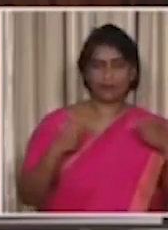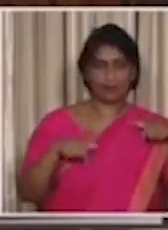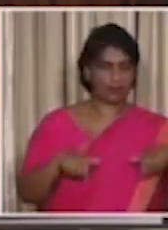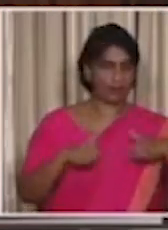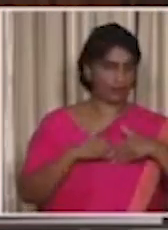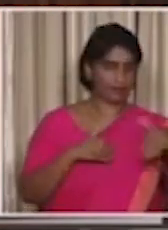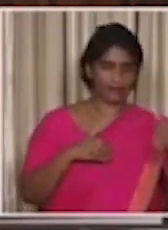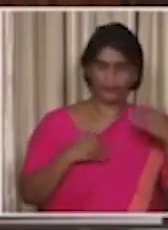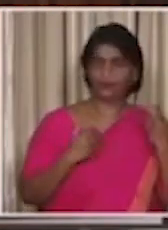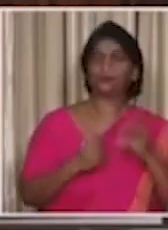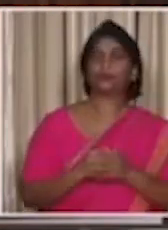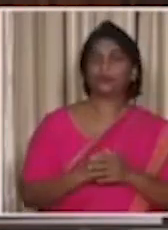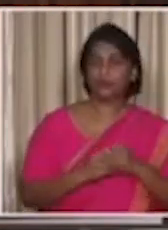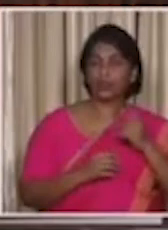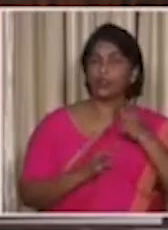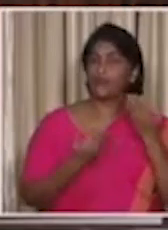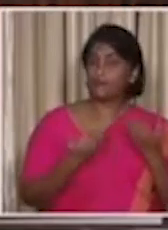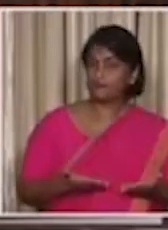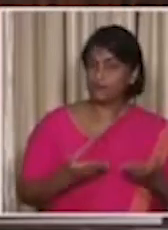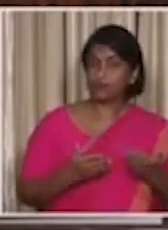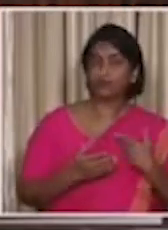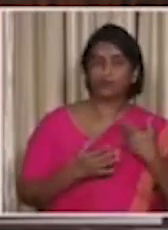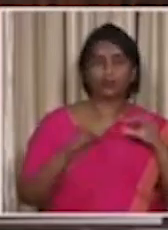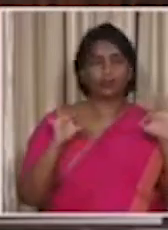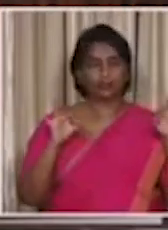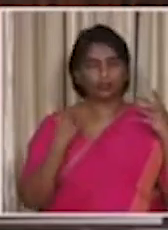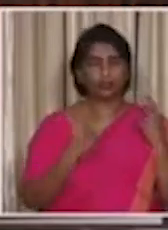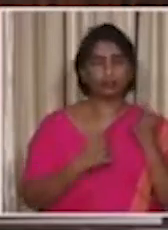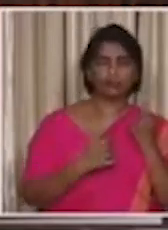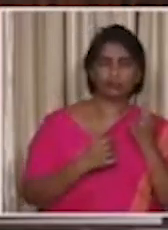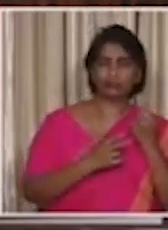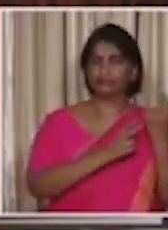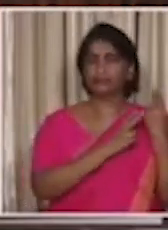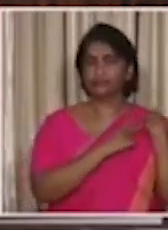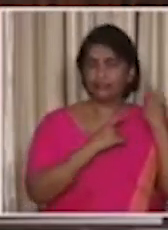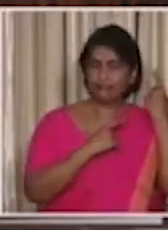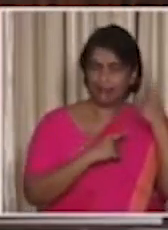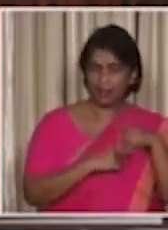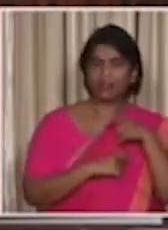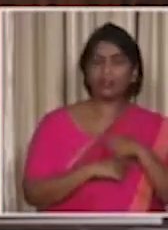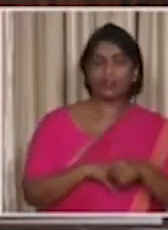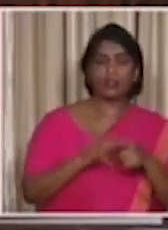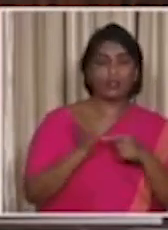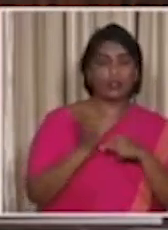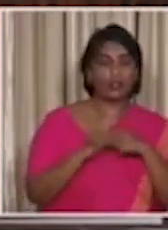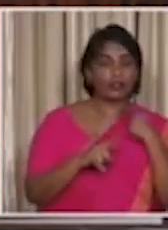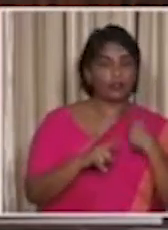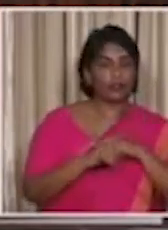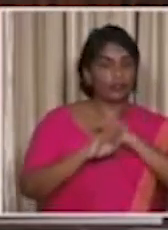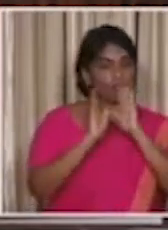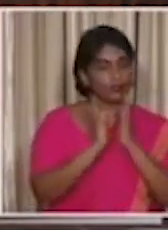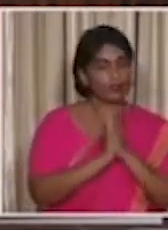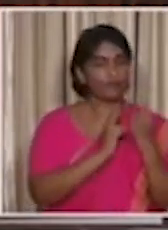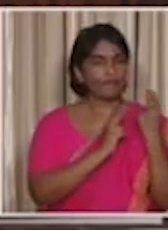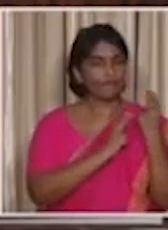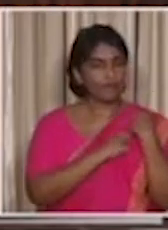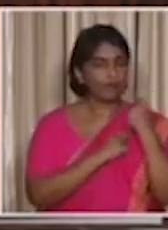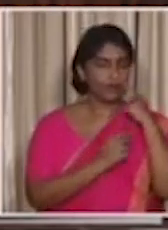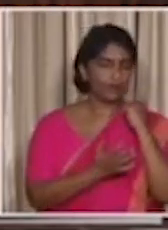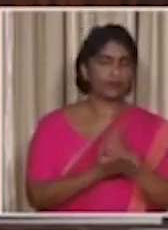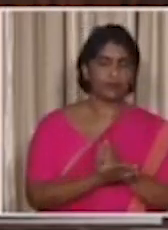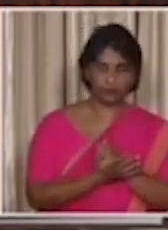සිටින්නේ. වර්තමානයේ දුබල ආර්ථිකයකට හිමිකම් කීම නිසා මේ බදු බර අප හැමෝටම වැඩි වැඩියෙන්